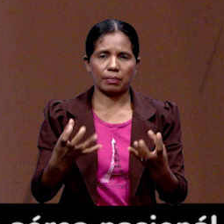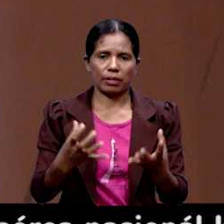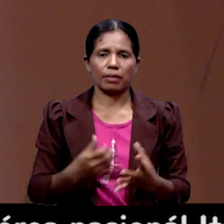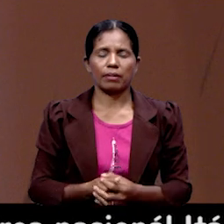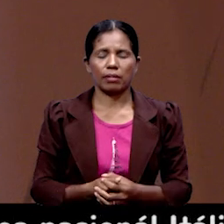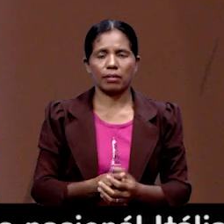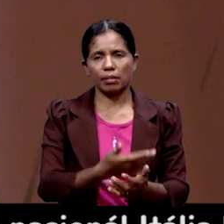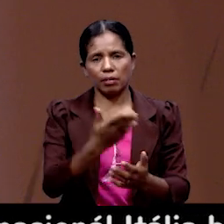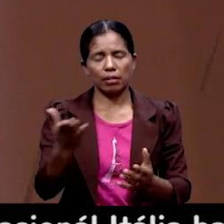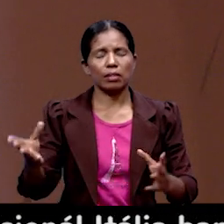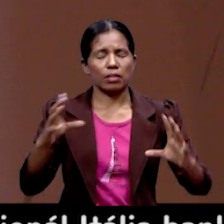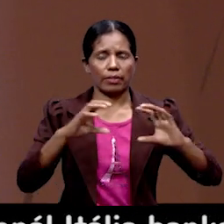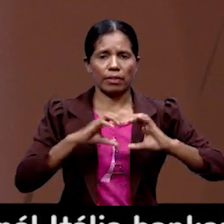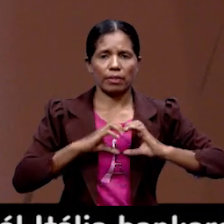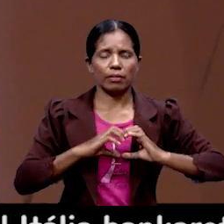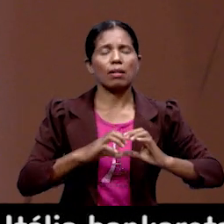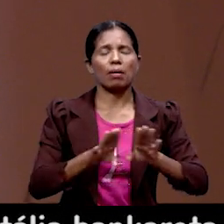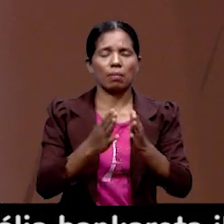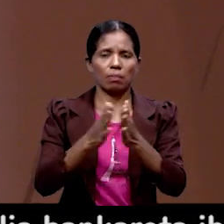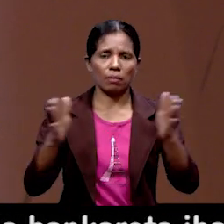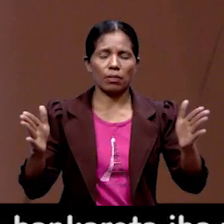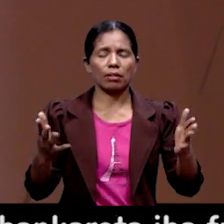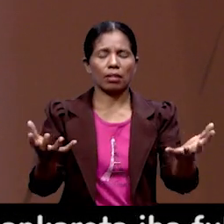Tabot ni liofuan bot nebe buka tu hakarak emahot.